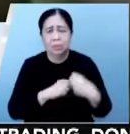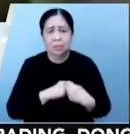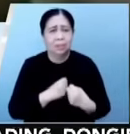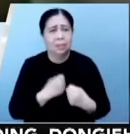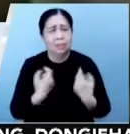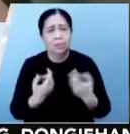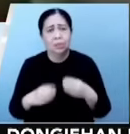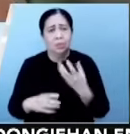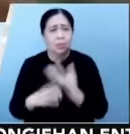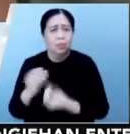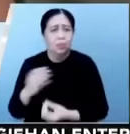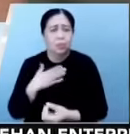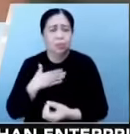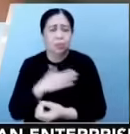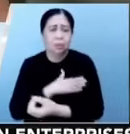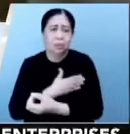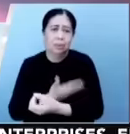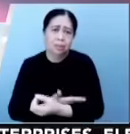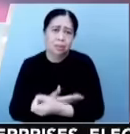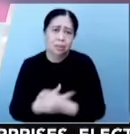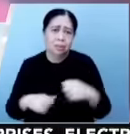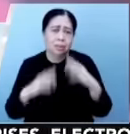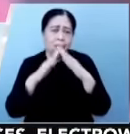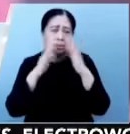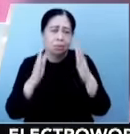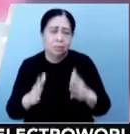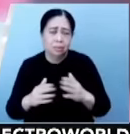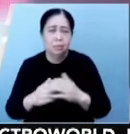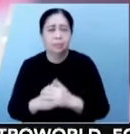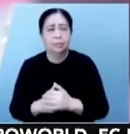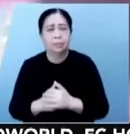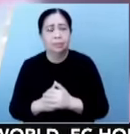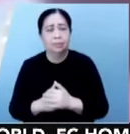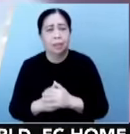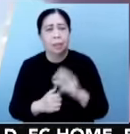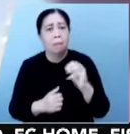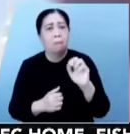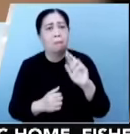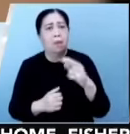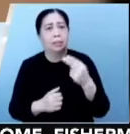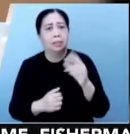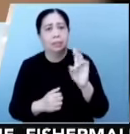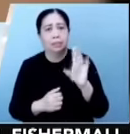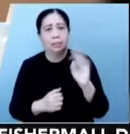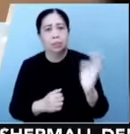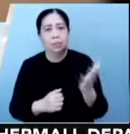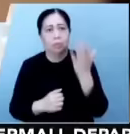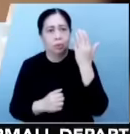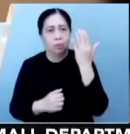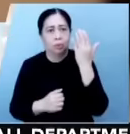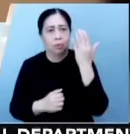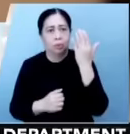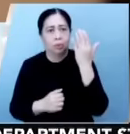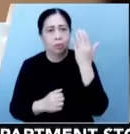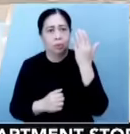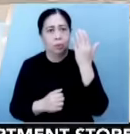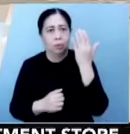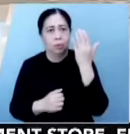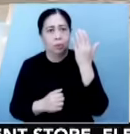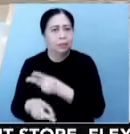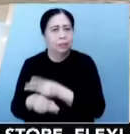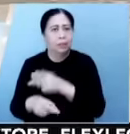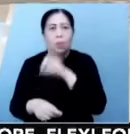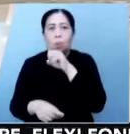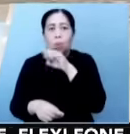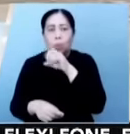po yung anak ko dito sa bahay po. March 17 ng umaga nang maiwan si Ali sa pangalaga ng kanyang lola sa